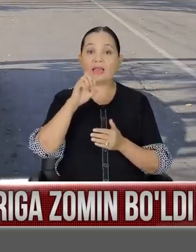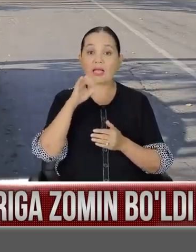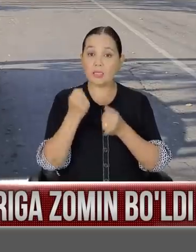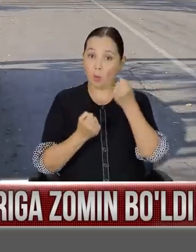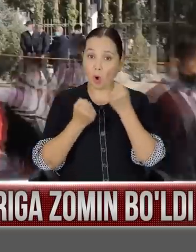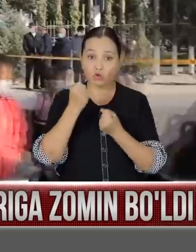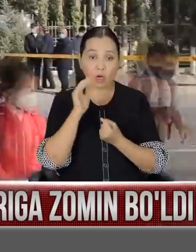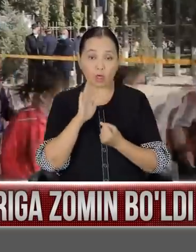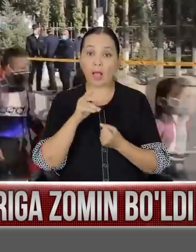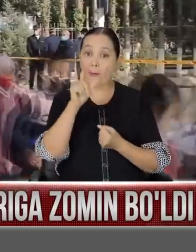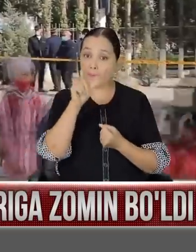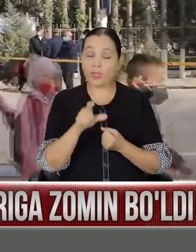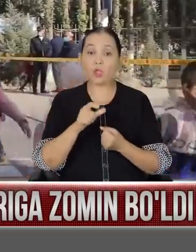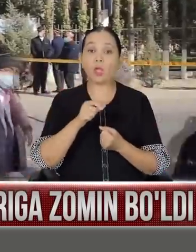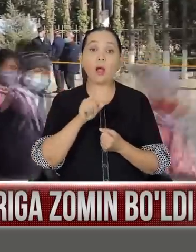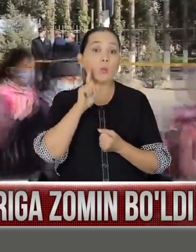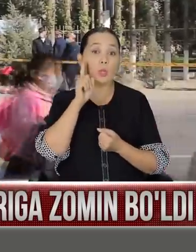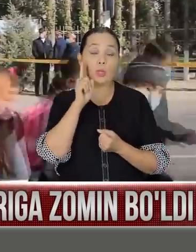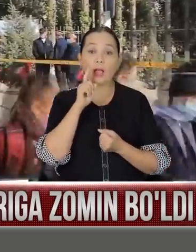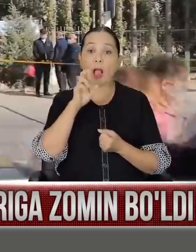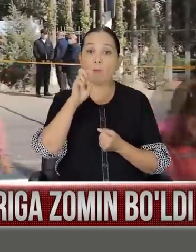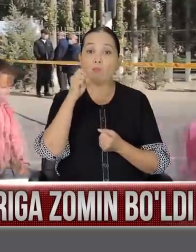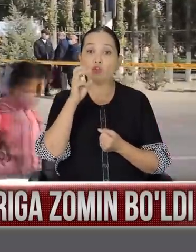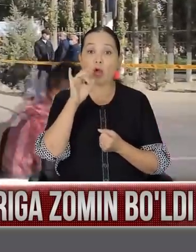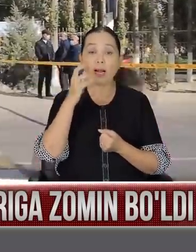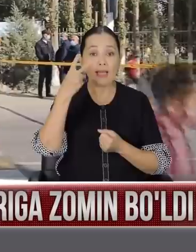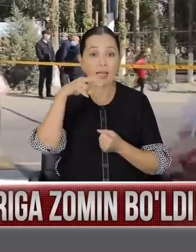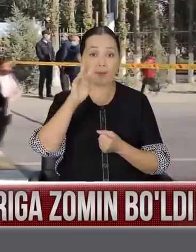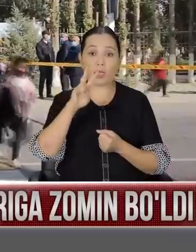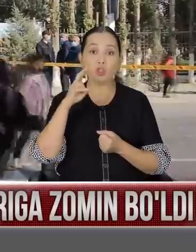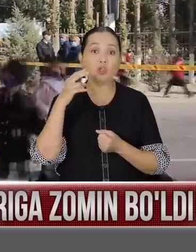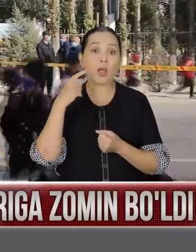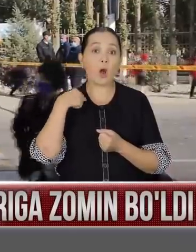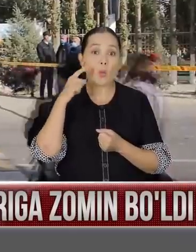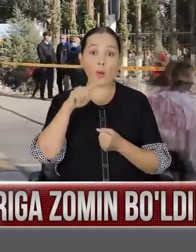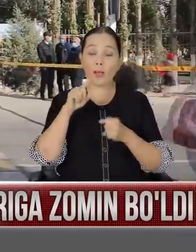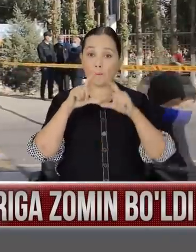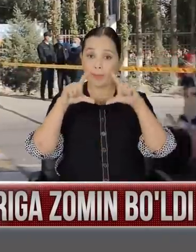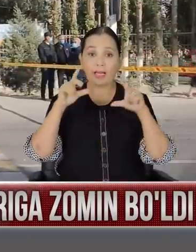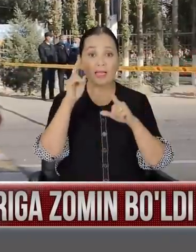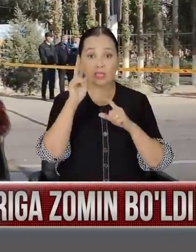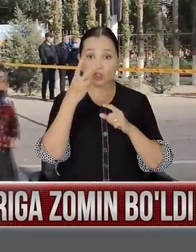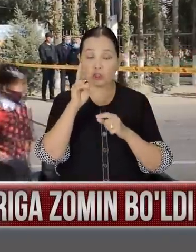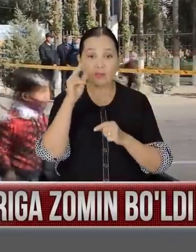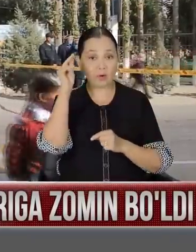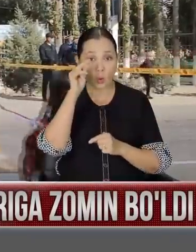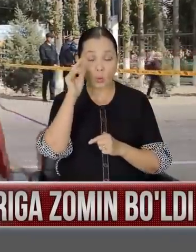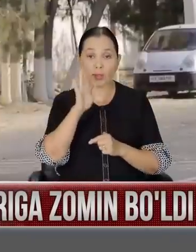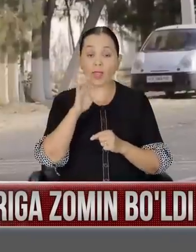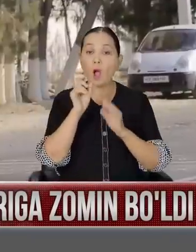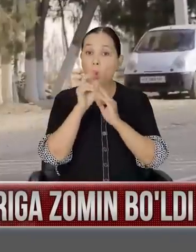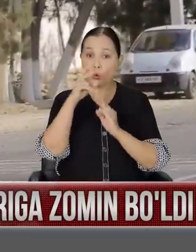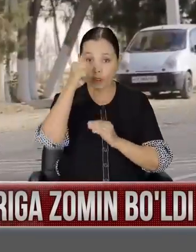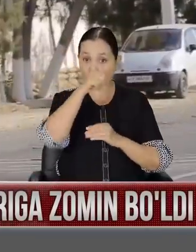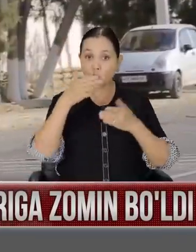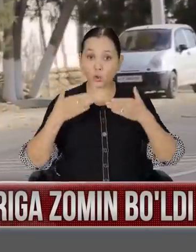Lacetti'ni boshqarib ketayotib piyoda voyaga yetmagan Beshariq tumanidagi 22-chi umumiy o'rta ta'lim maktabining 2-sinf o'quvchisi 2012